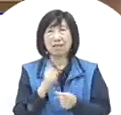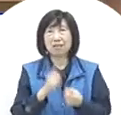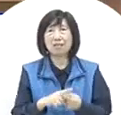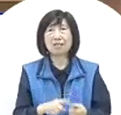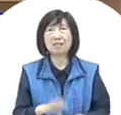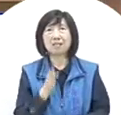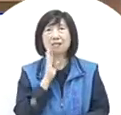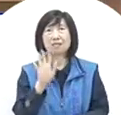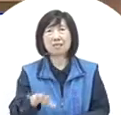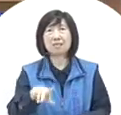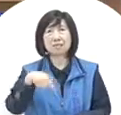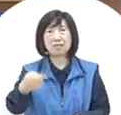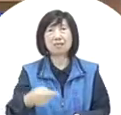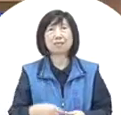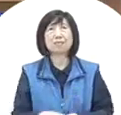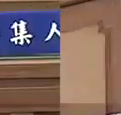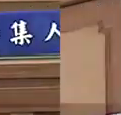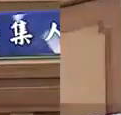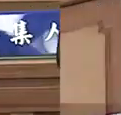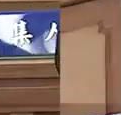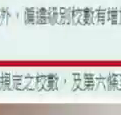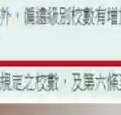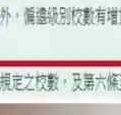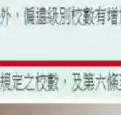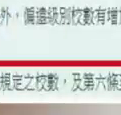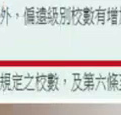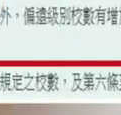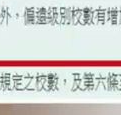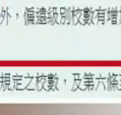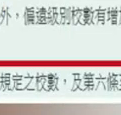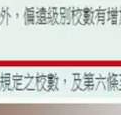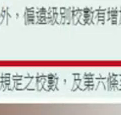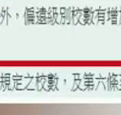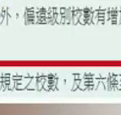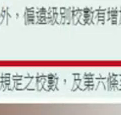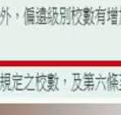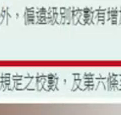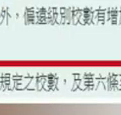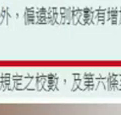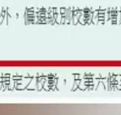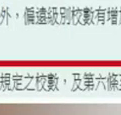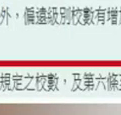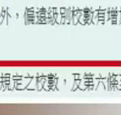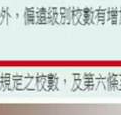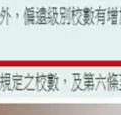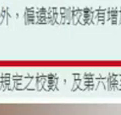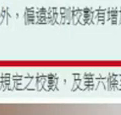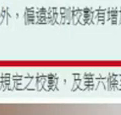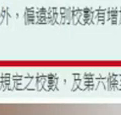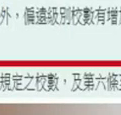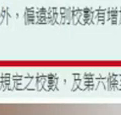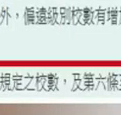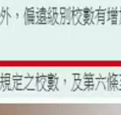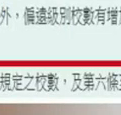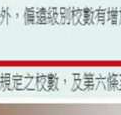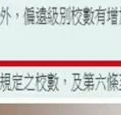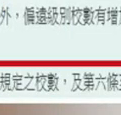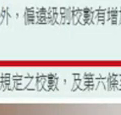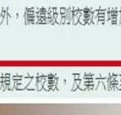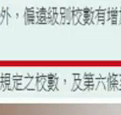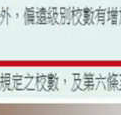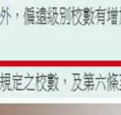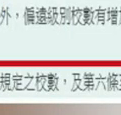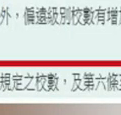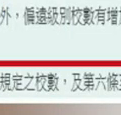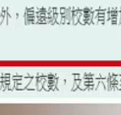张。教育局，这个教育部偏远地区学校的分级及认定标